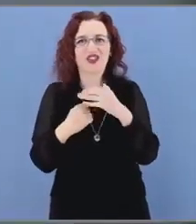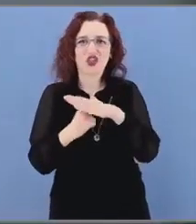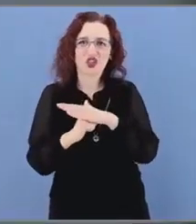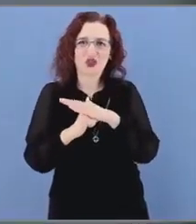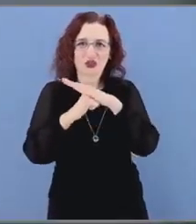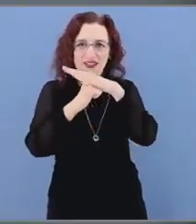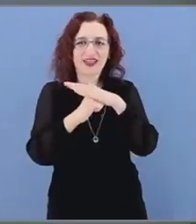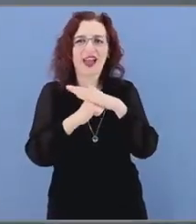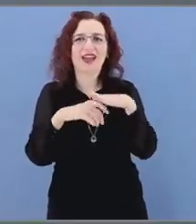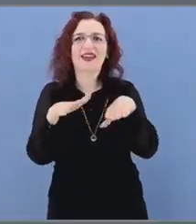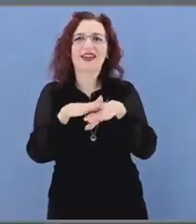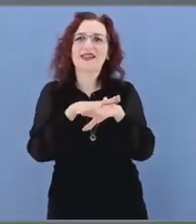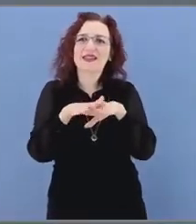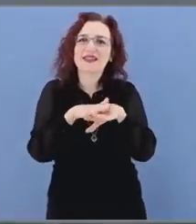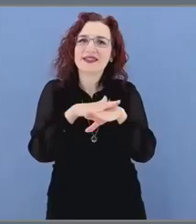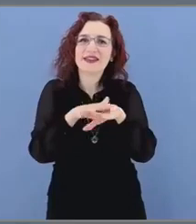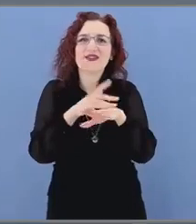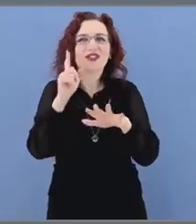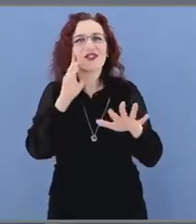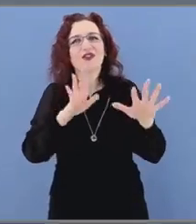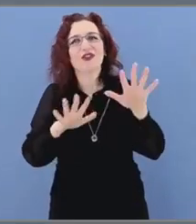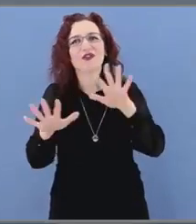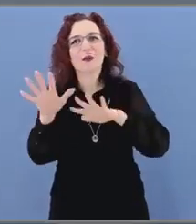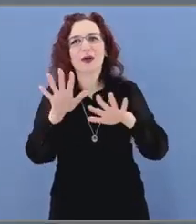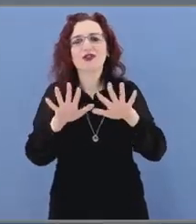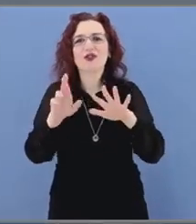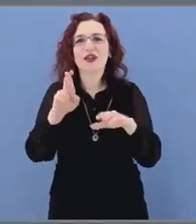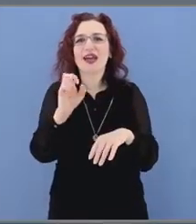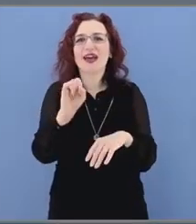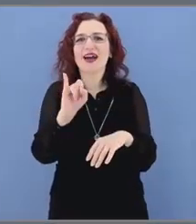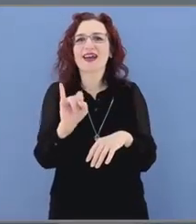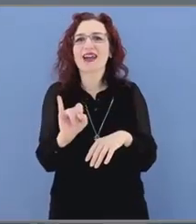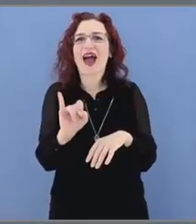in Rai con Informazione Libera in tutta Italia.